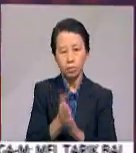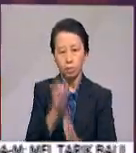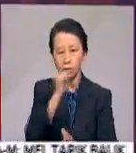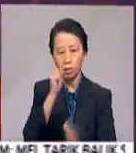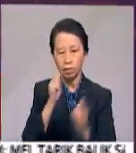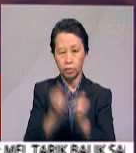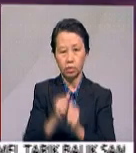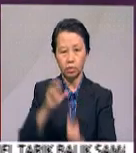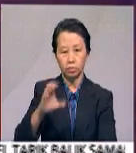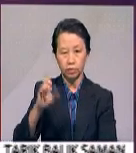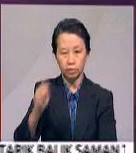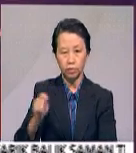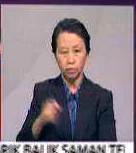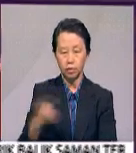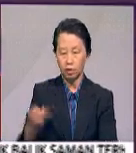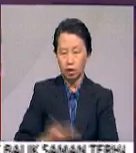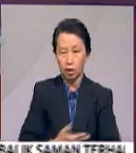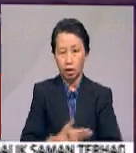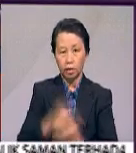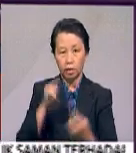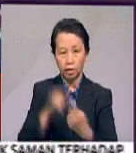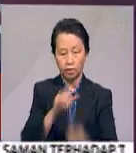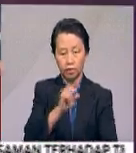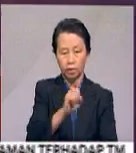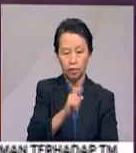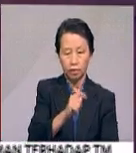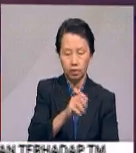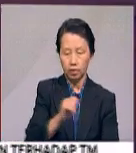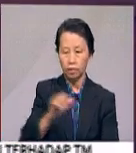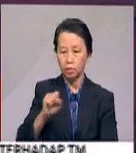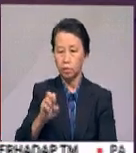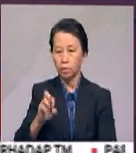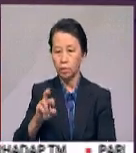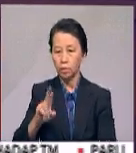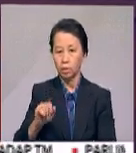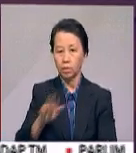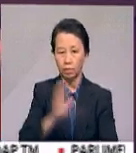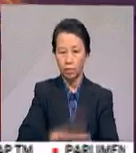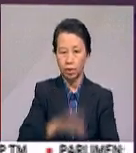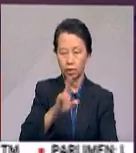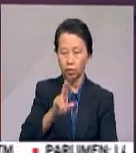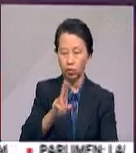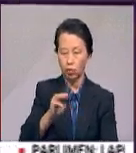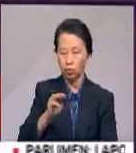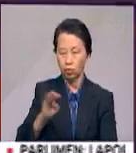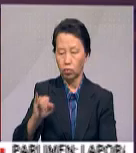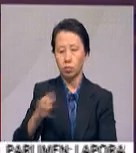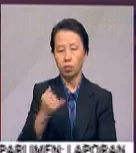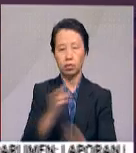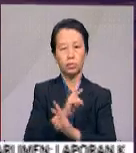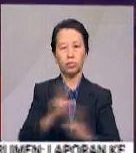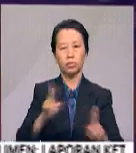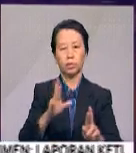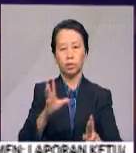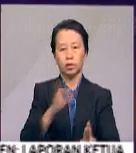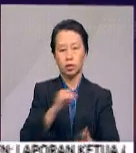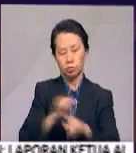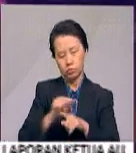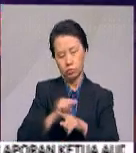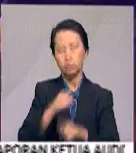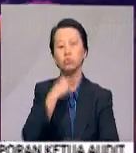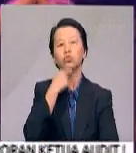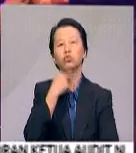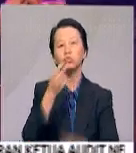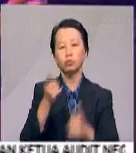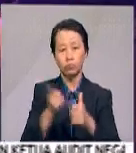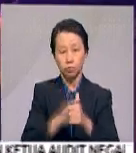ibu saudaranya itu, anak kepada Siti Sairah yang mesra disapa Umai, mahu mempersiap kan diri dan mengasah vokalnya